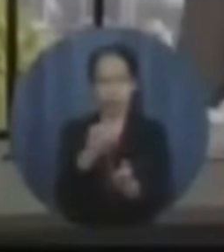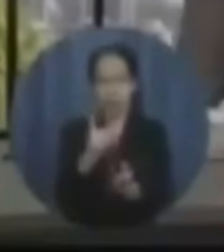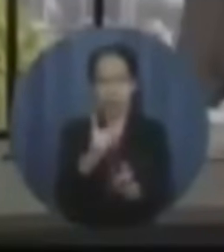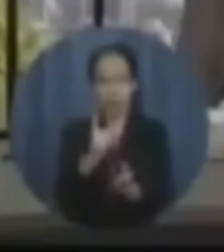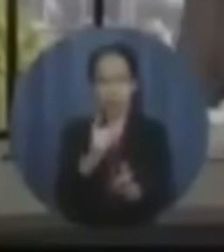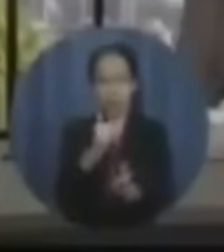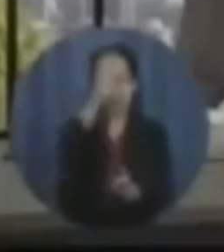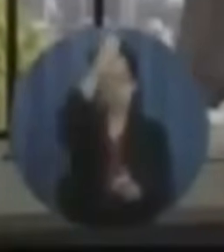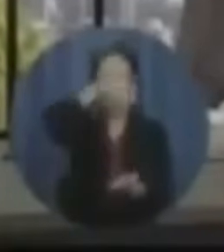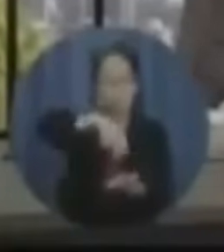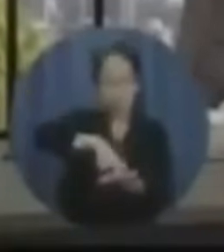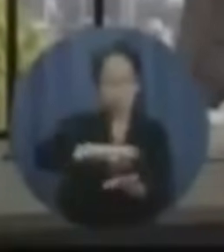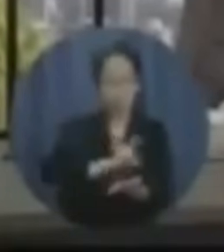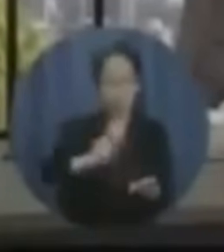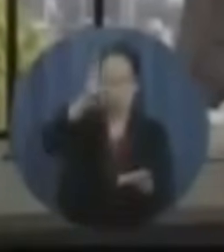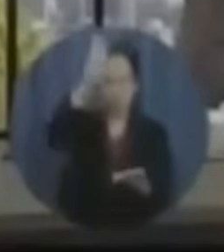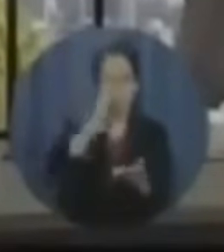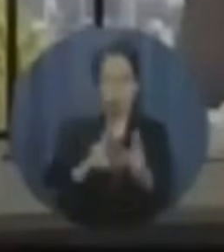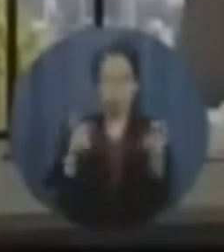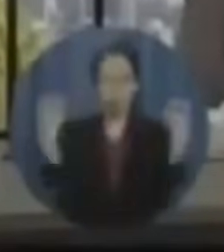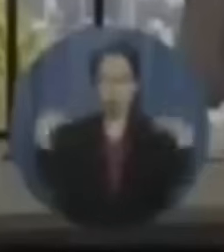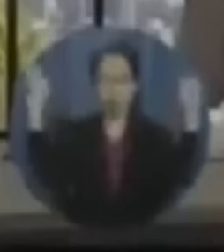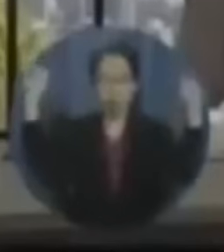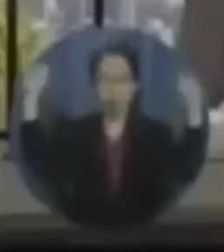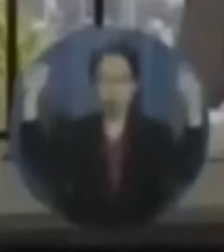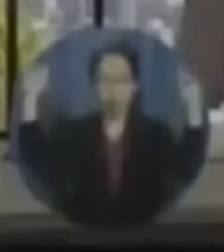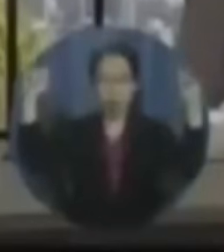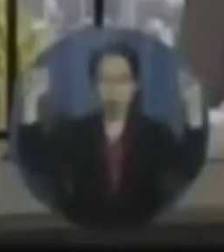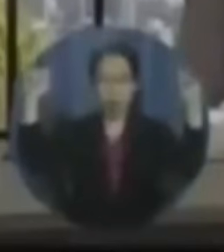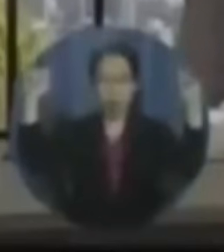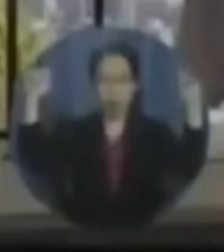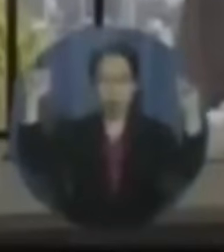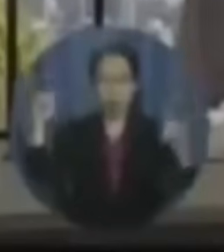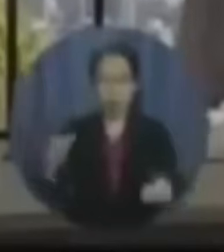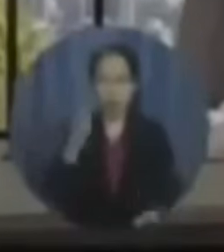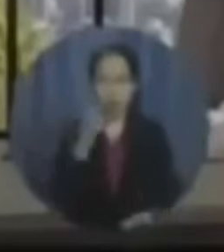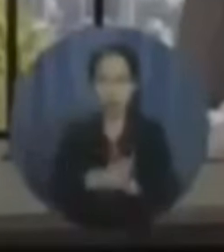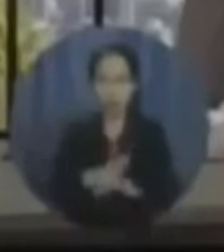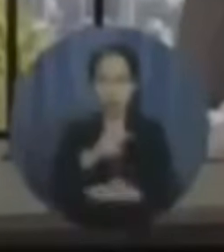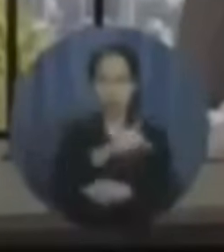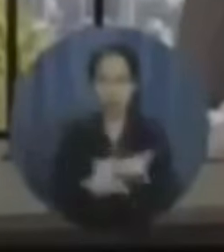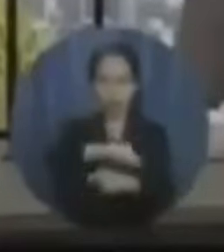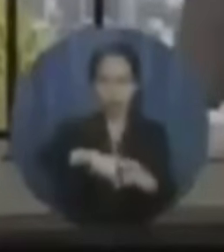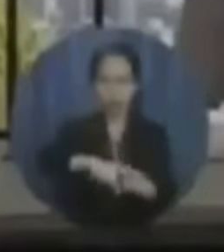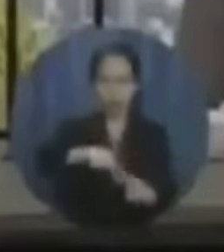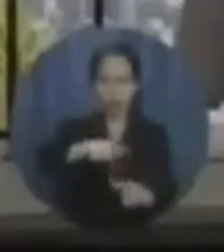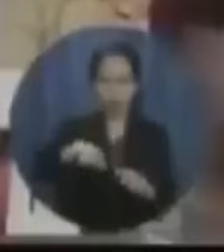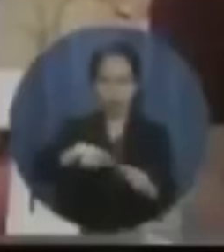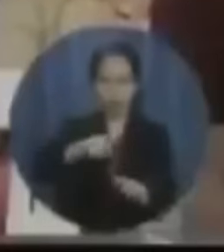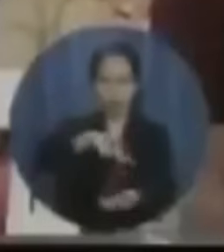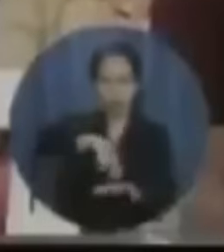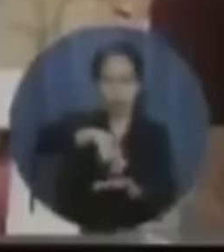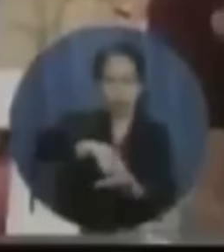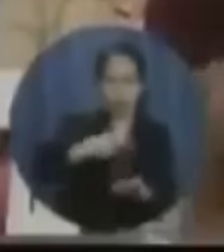yung anghel ayaw pumayag kay Juan nung lumuhod siya. Basahin natin ang 22:8 ng